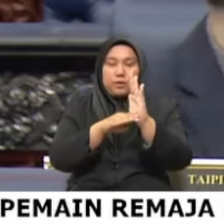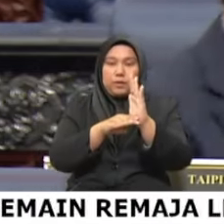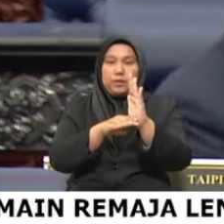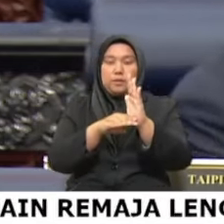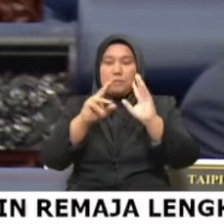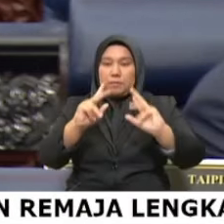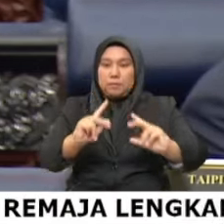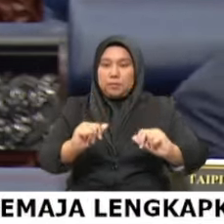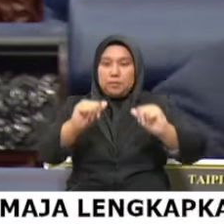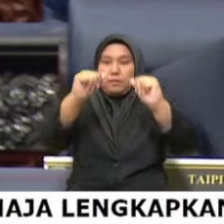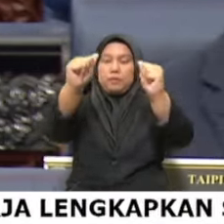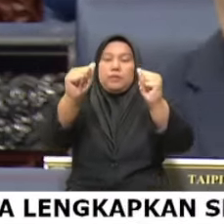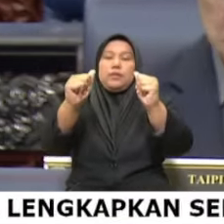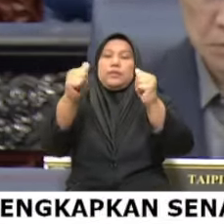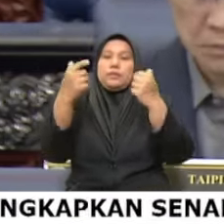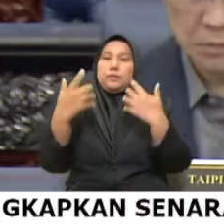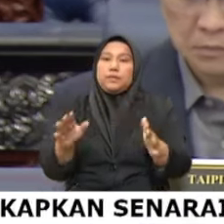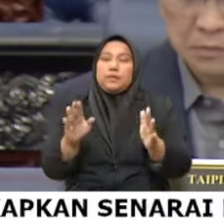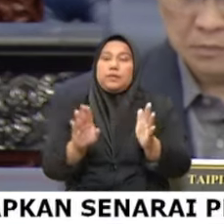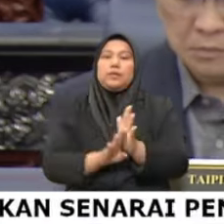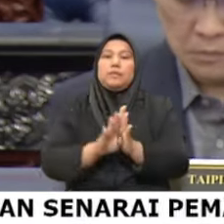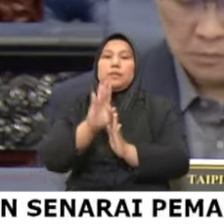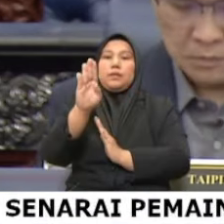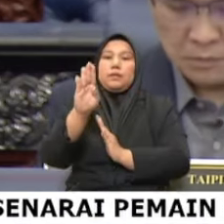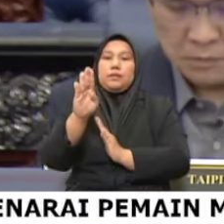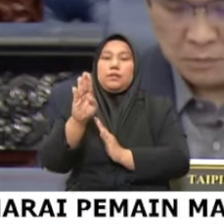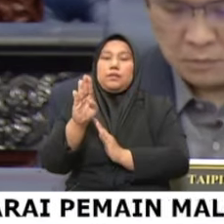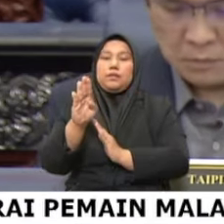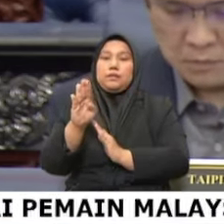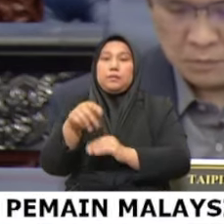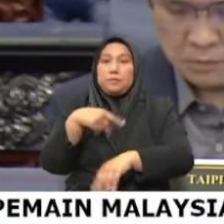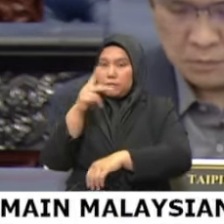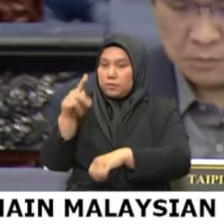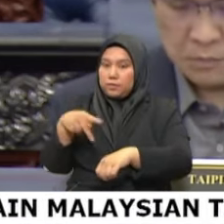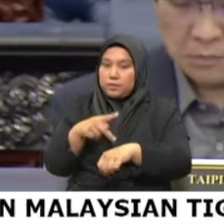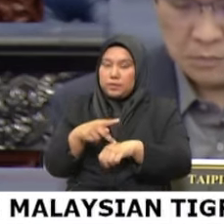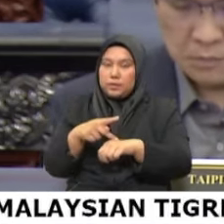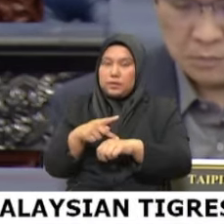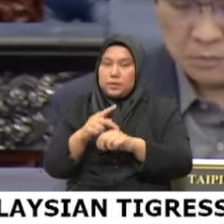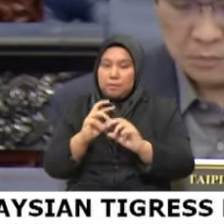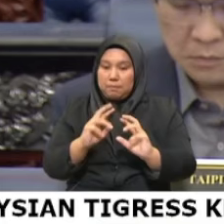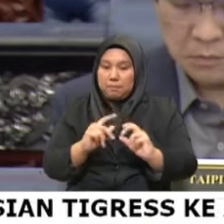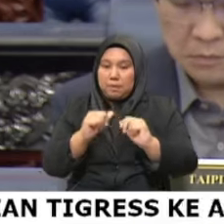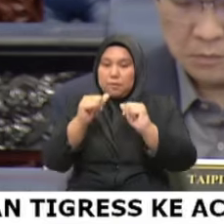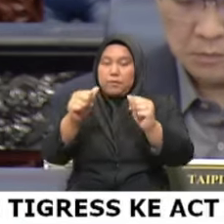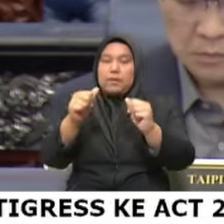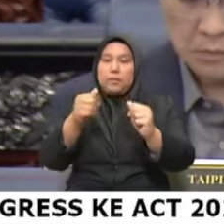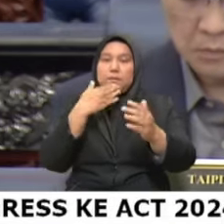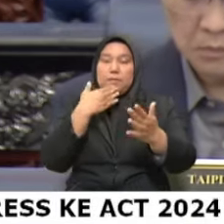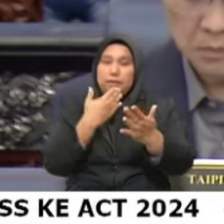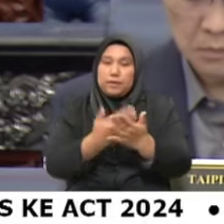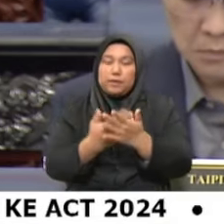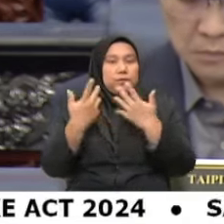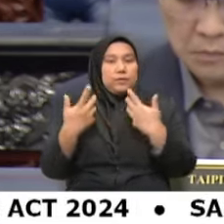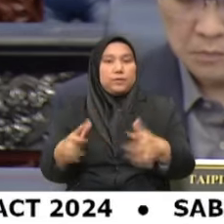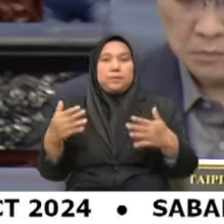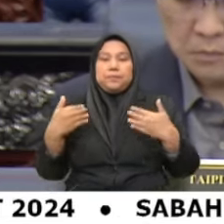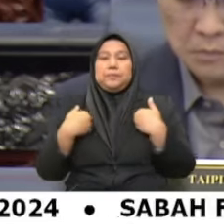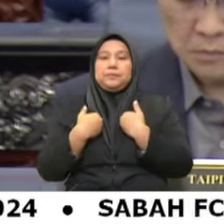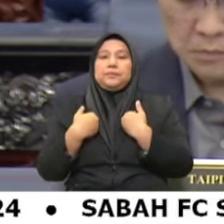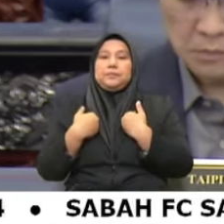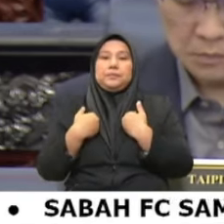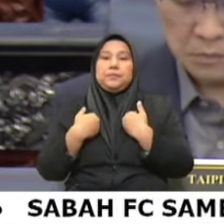kini 7 modul telah dibangunkan dan pusat pemulihan juga diletakkan. Jadi berkenaan dengan soalan yang